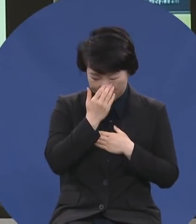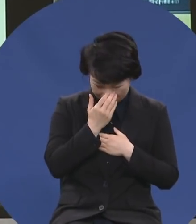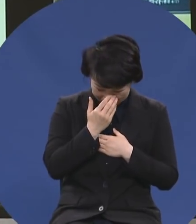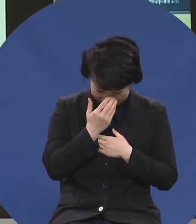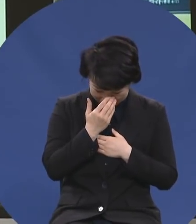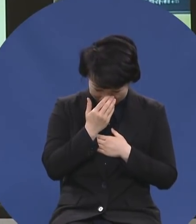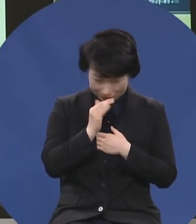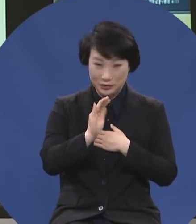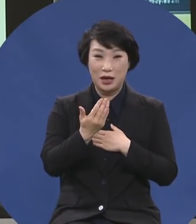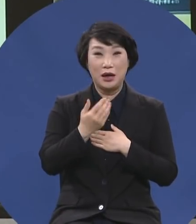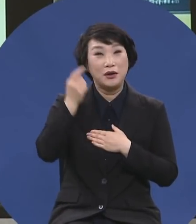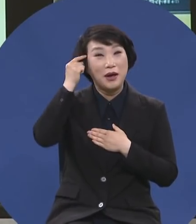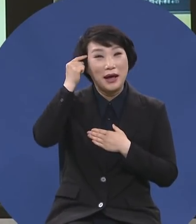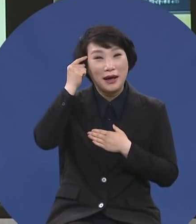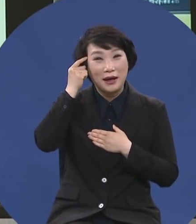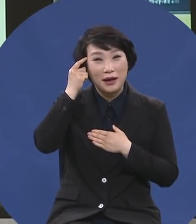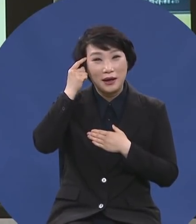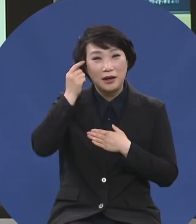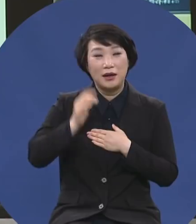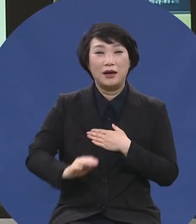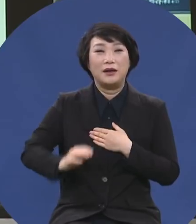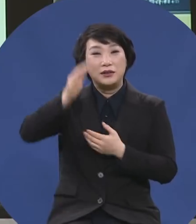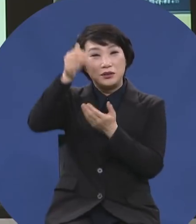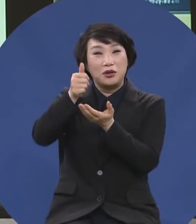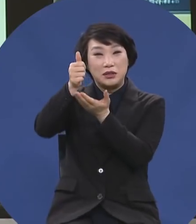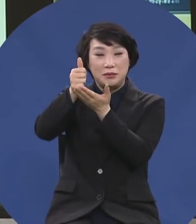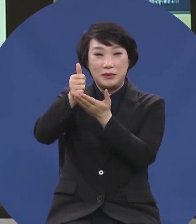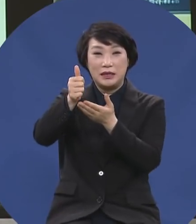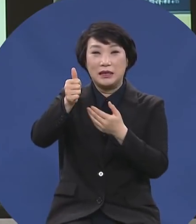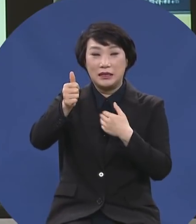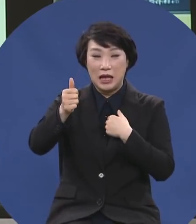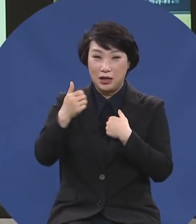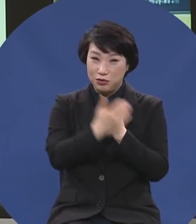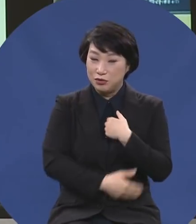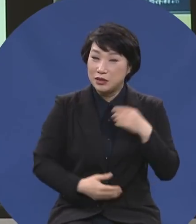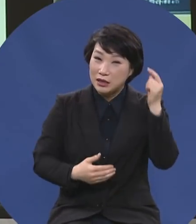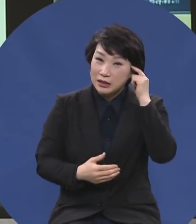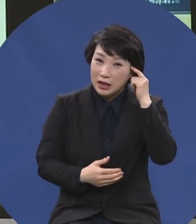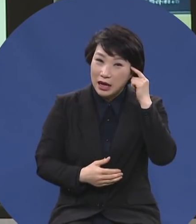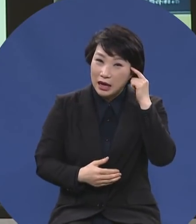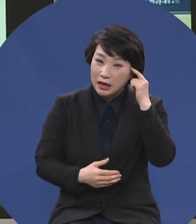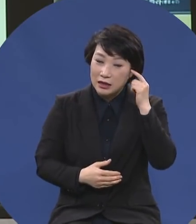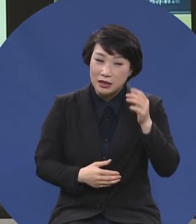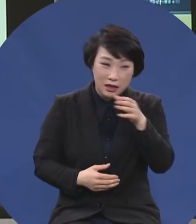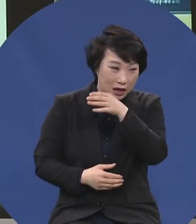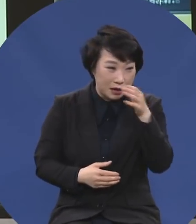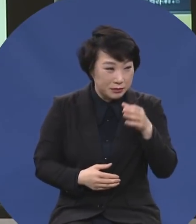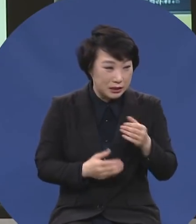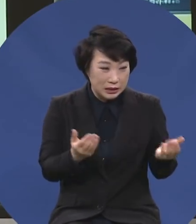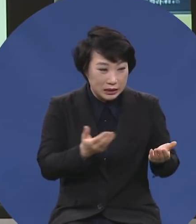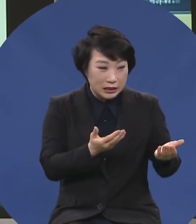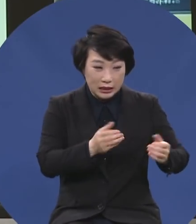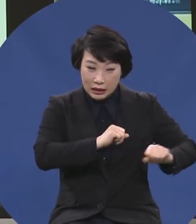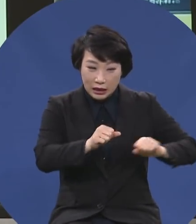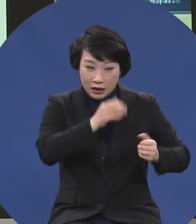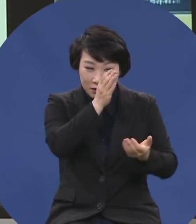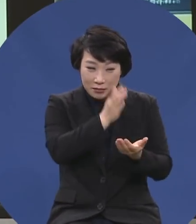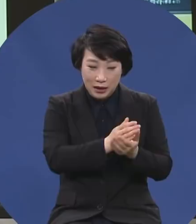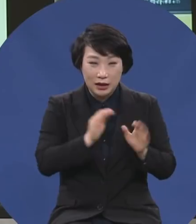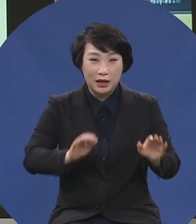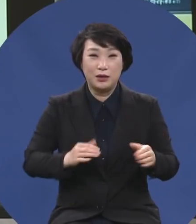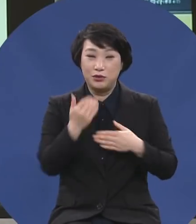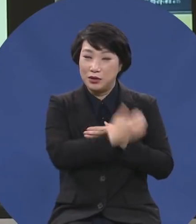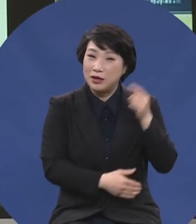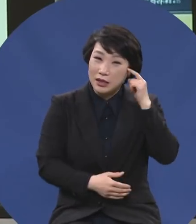겸손하잖아. 왜 겸손하냐? 성령이 육신의 생각을 감히 역사하지 못하도록